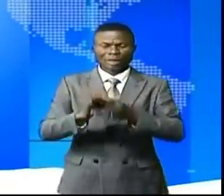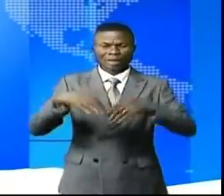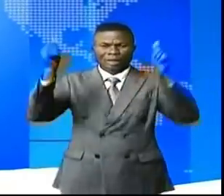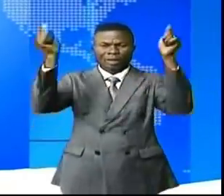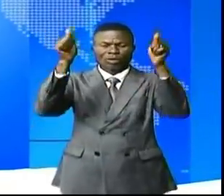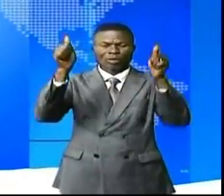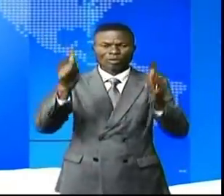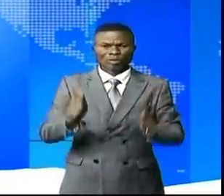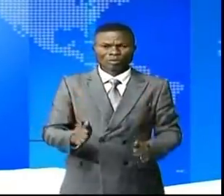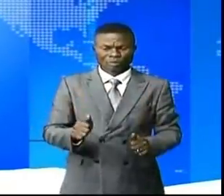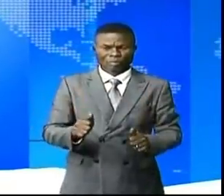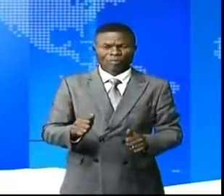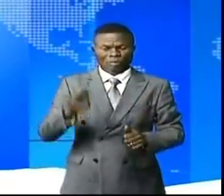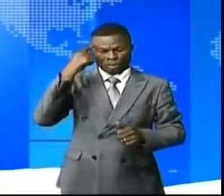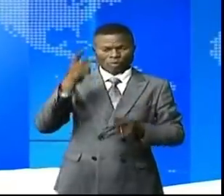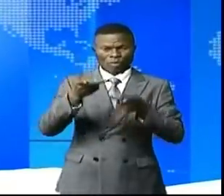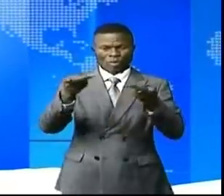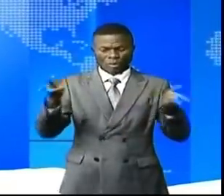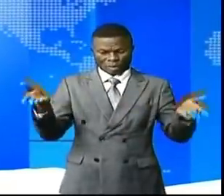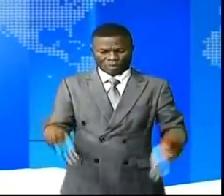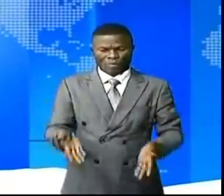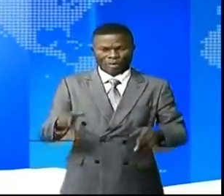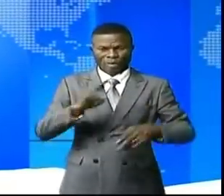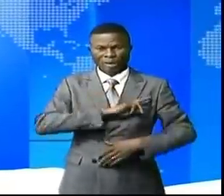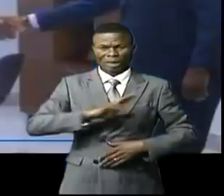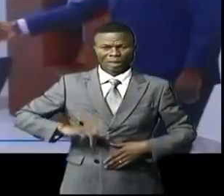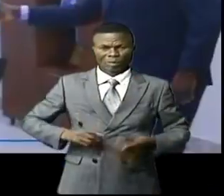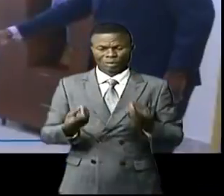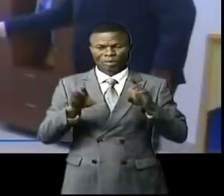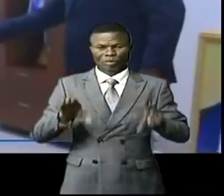panafricaine de poste en République démocratique du Congo.